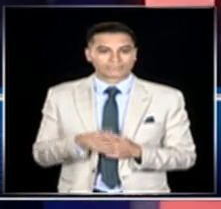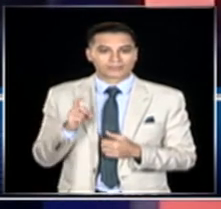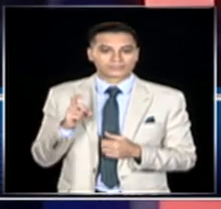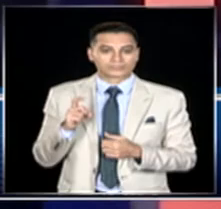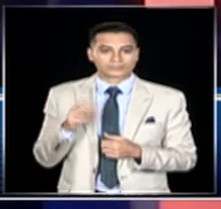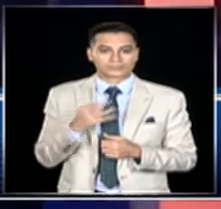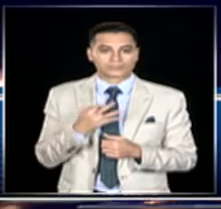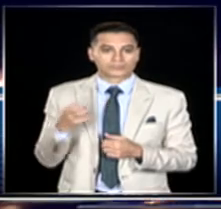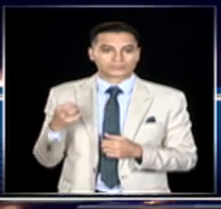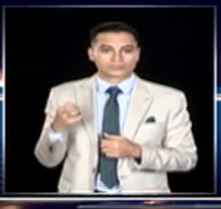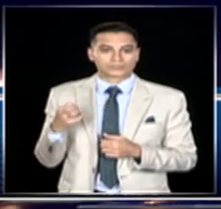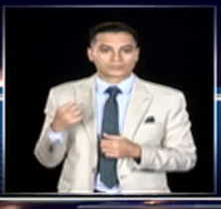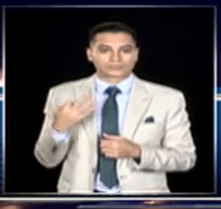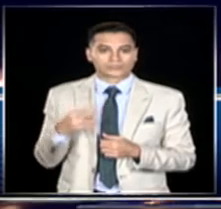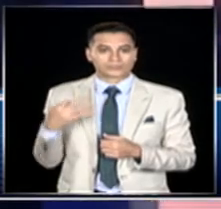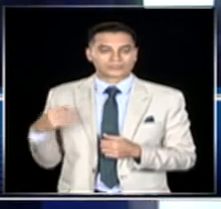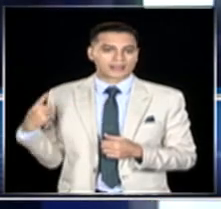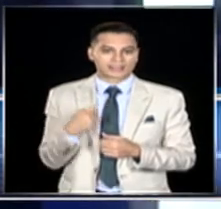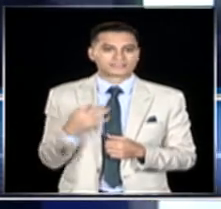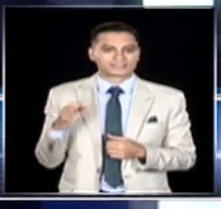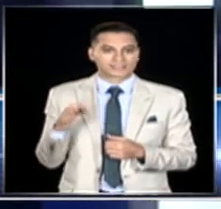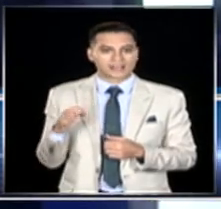إجابتك 333. الهدف الذهبي